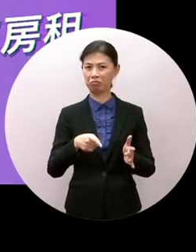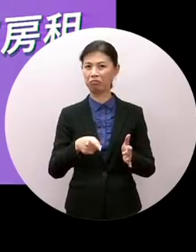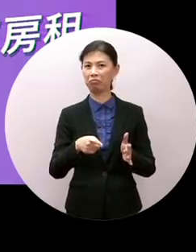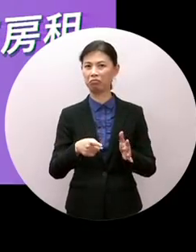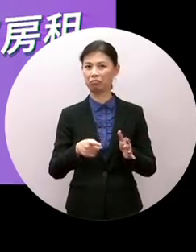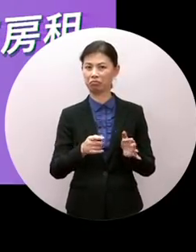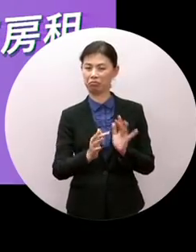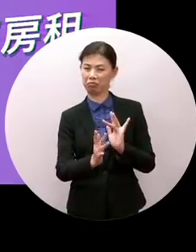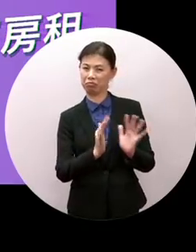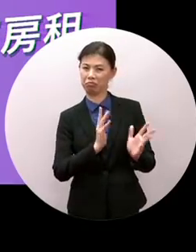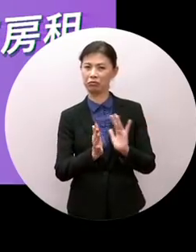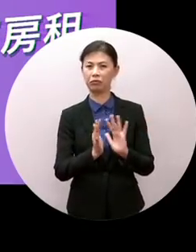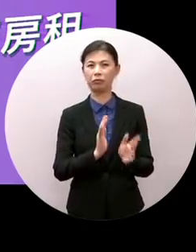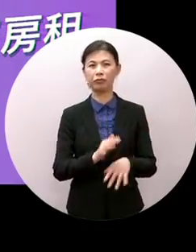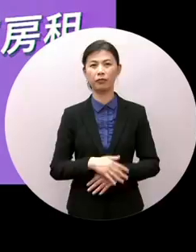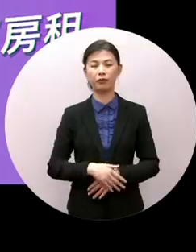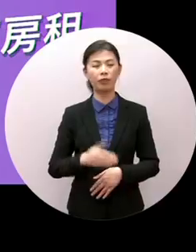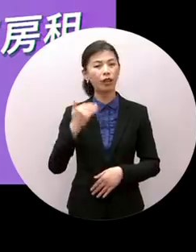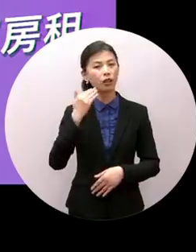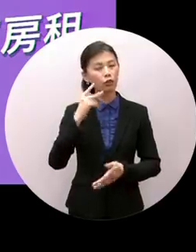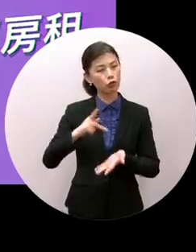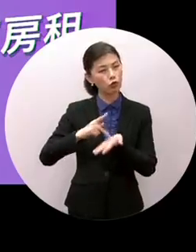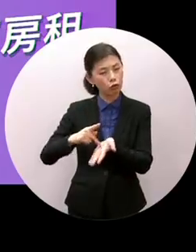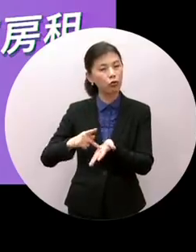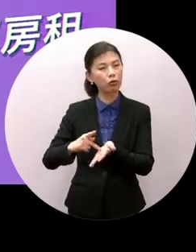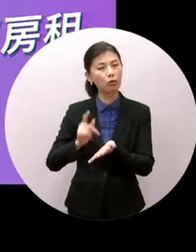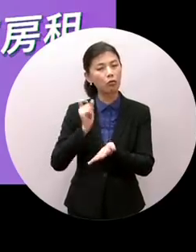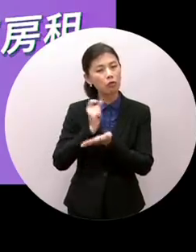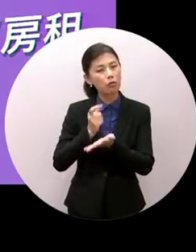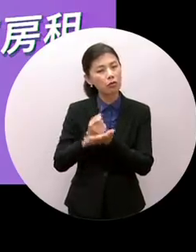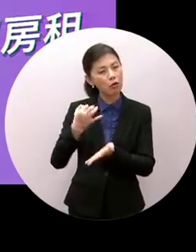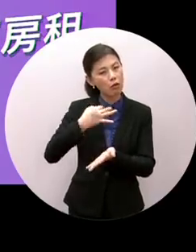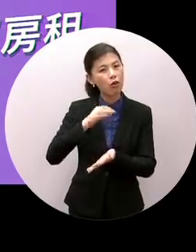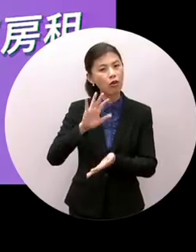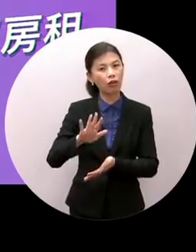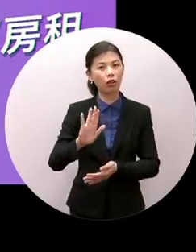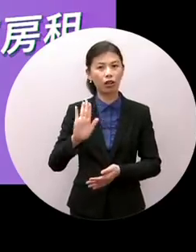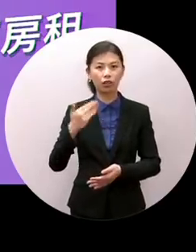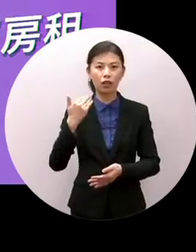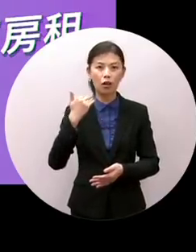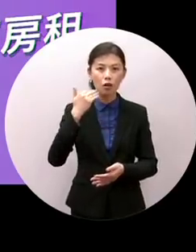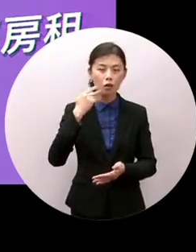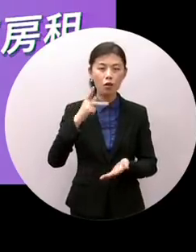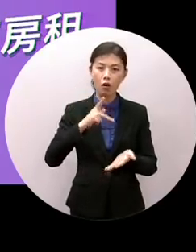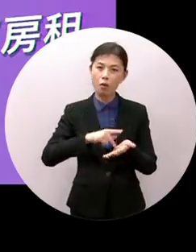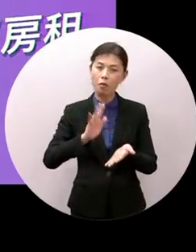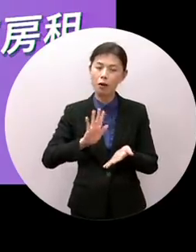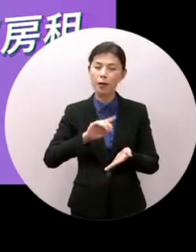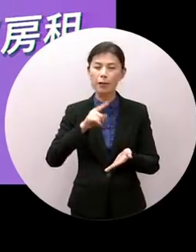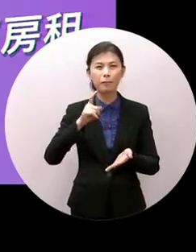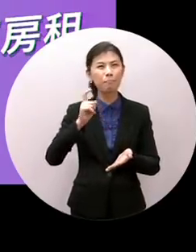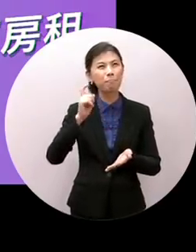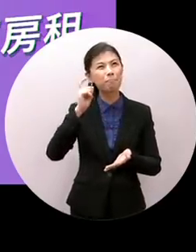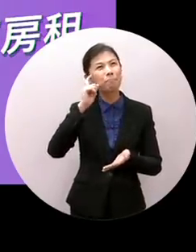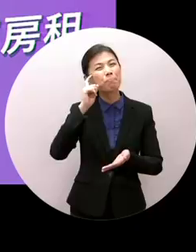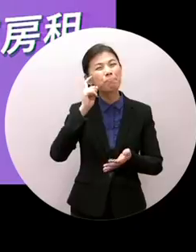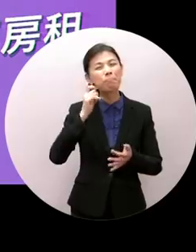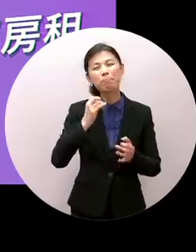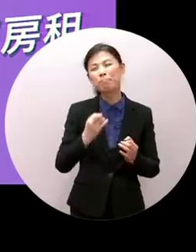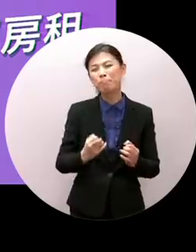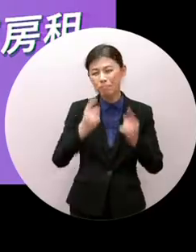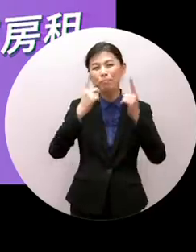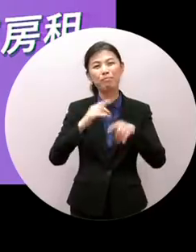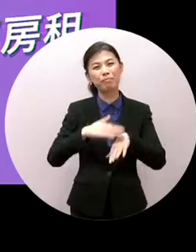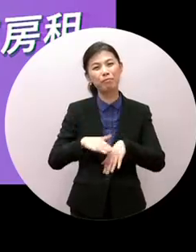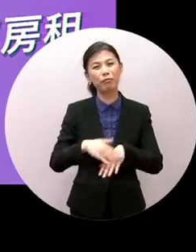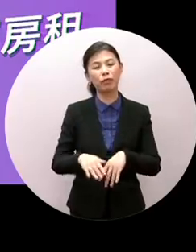我租出来，哦，啊，我现赚。但是我无做出去，反正有人搁讨价搁还。像最近最出名的就忠孝